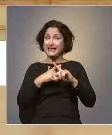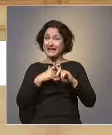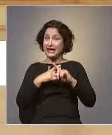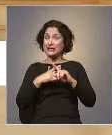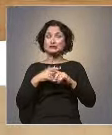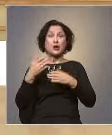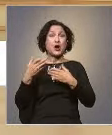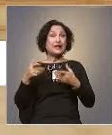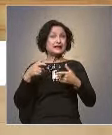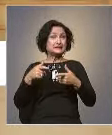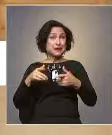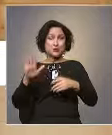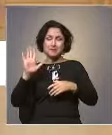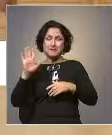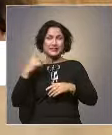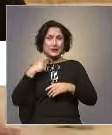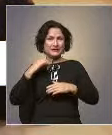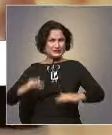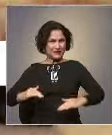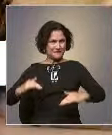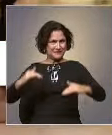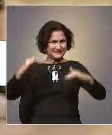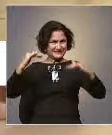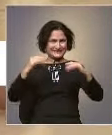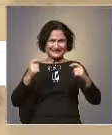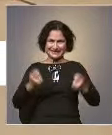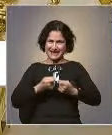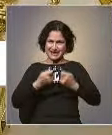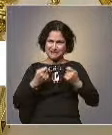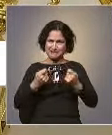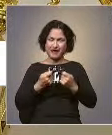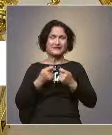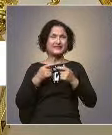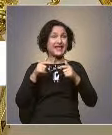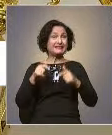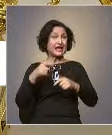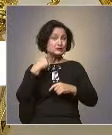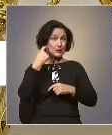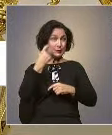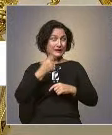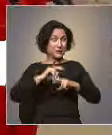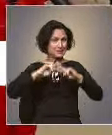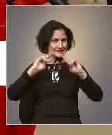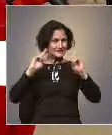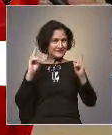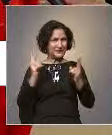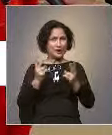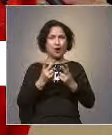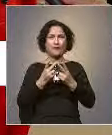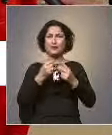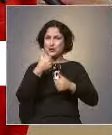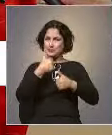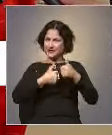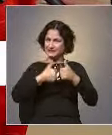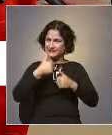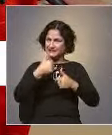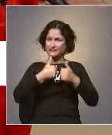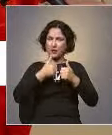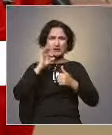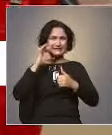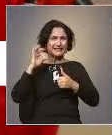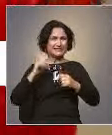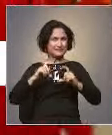4-5 годишна възраст. Тази година през месец май в Баку завоюваха бронзов медал на световното първенство в категория